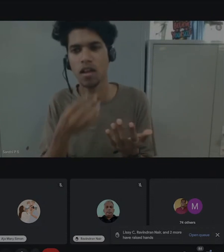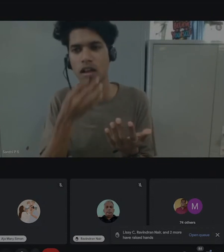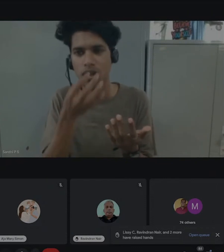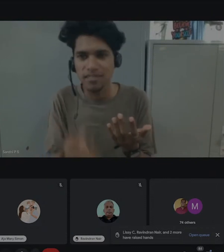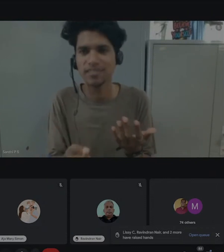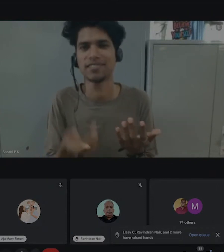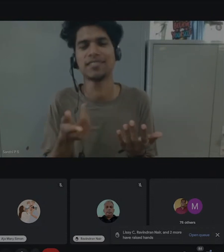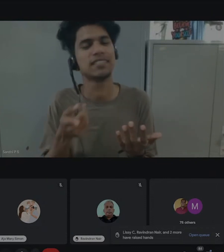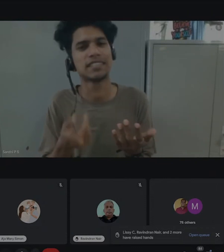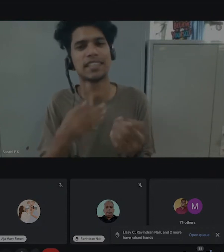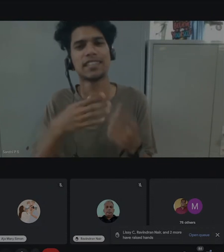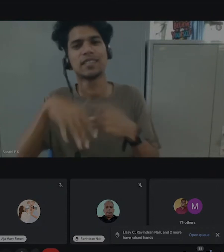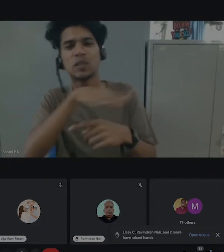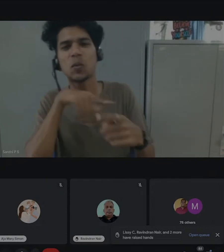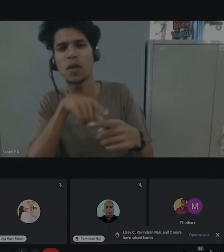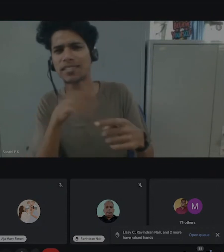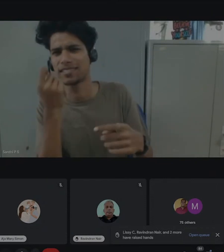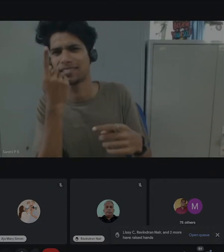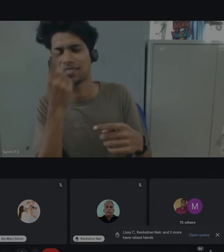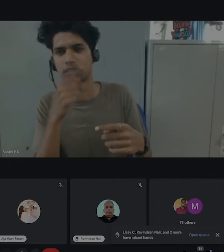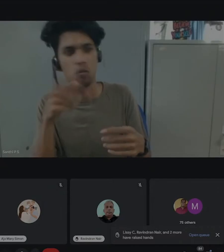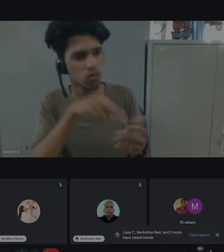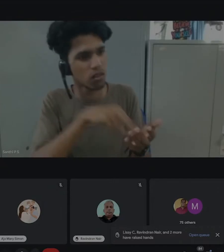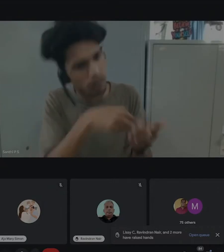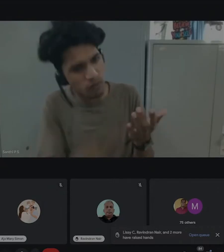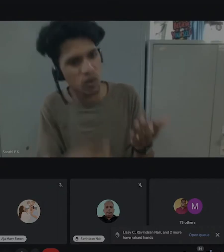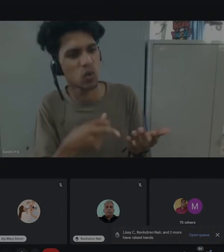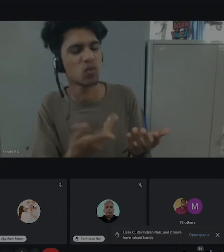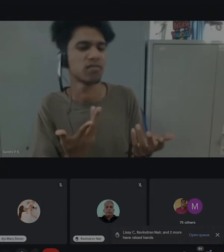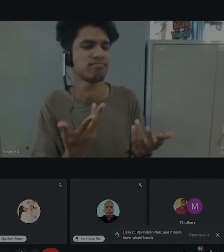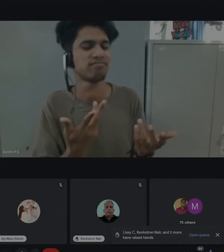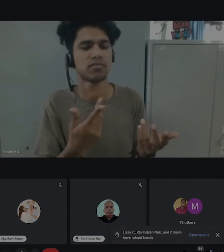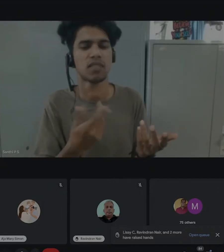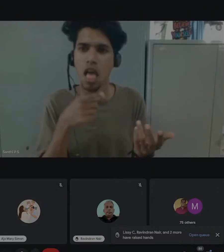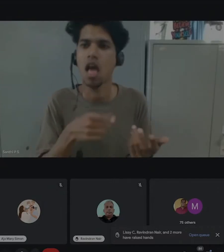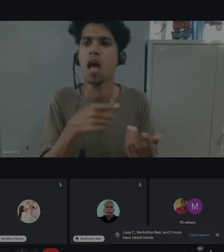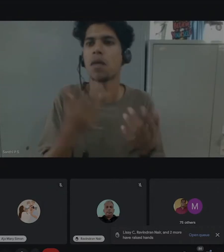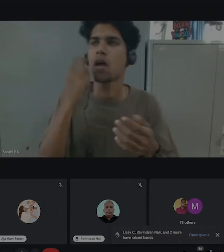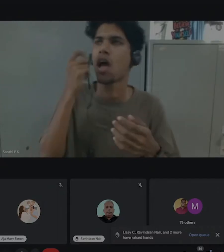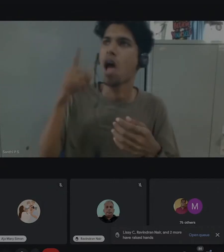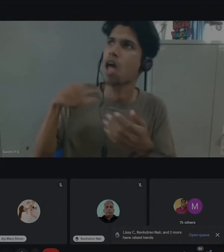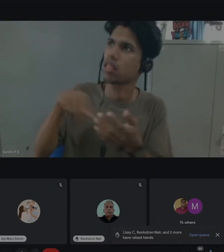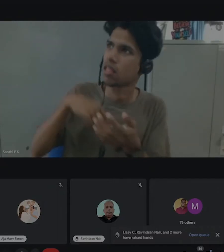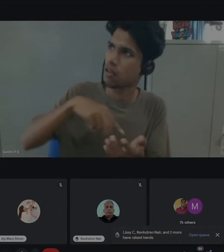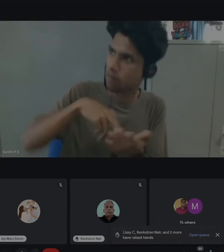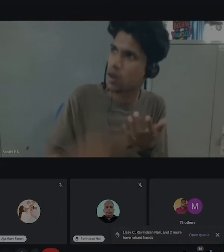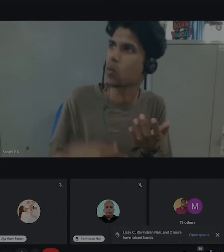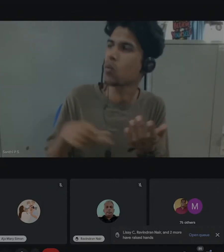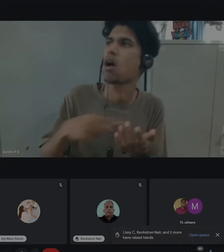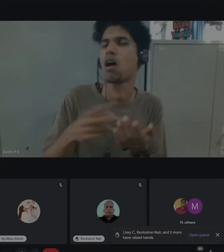സാഹചര്യമുണ്ട്. അപ്പൊ അത് നമ്മൾ മോഡിഫൈ ചെയ്തിരുന്നു. അയ്യോ മോൻ വീണല്ലേ, അതുകൊണ്ടാണോ വീണു എന്ന് പറഞ്ഞത് എന്ന് നമ്മൾ ഒന്ന് മാറ്റി പറഞ്ഞു കൊടുത്താൽ ചിലപ്പോൾ